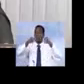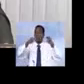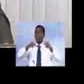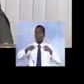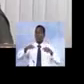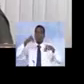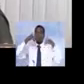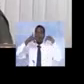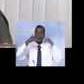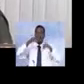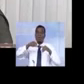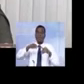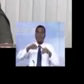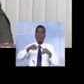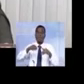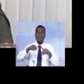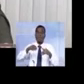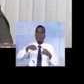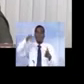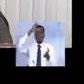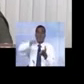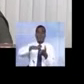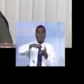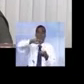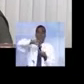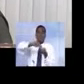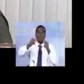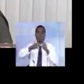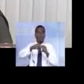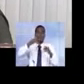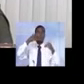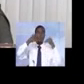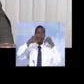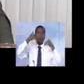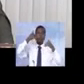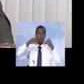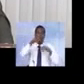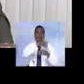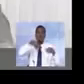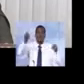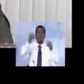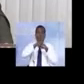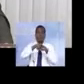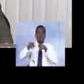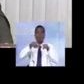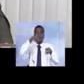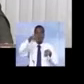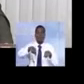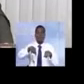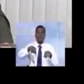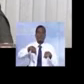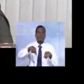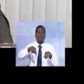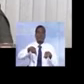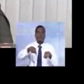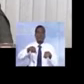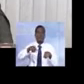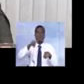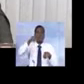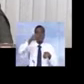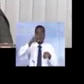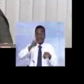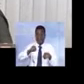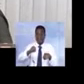la téléphonie mobile. Réduire le nombre d'opérateurs et surtout faire en sorte que les opérateurs